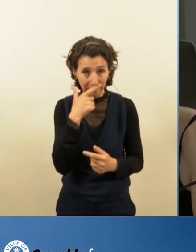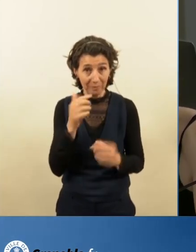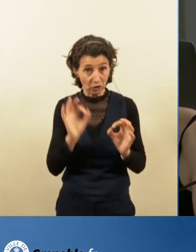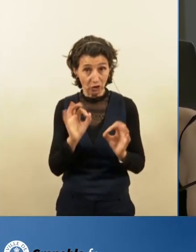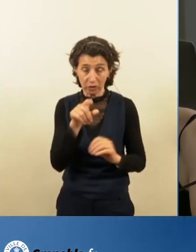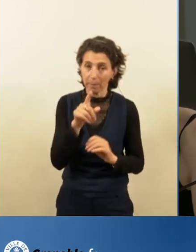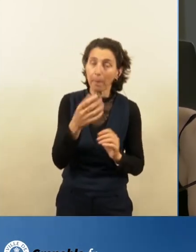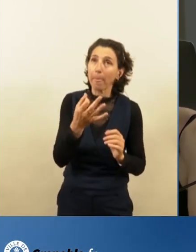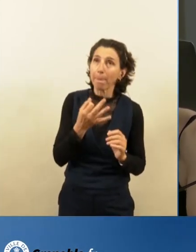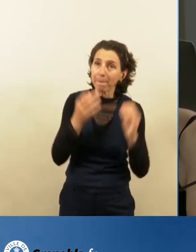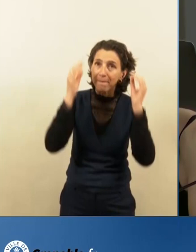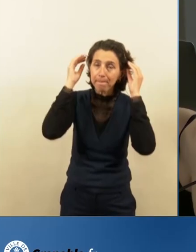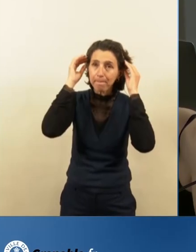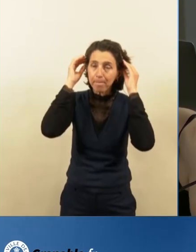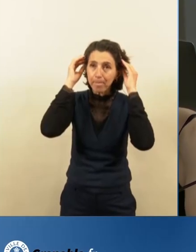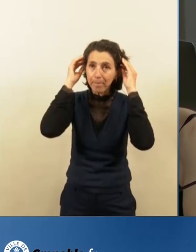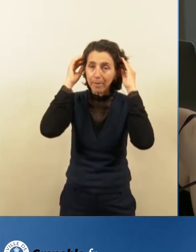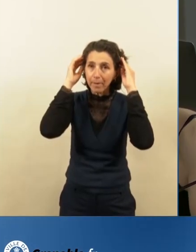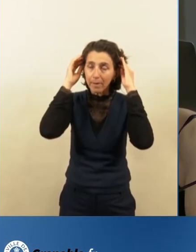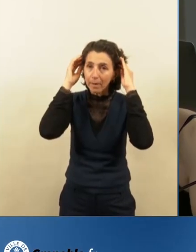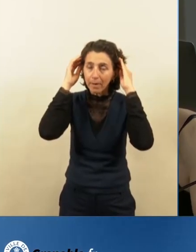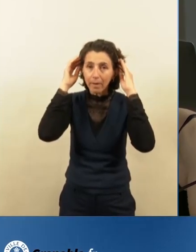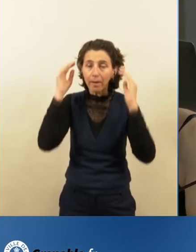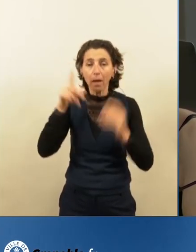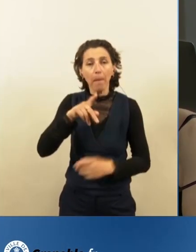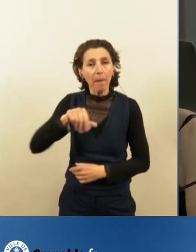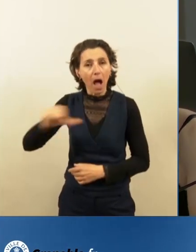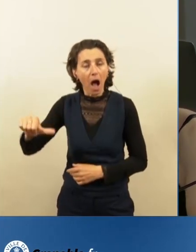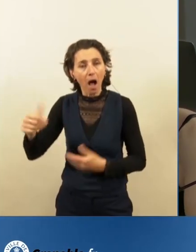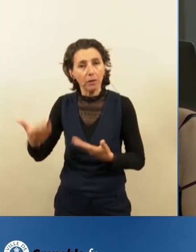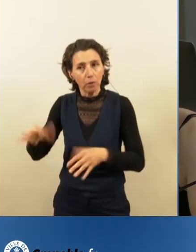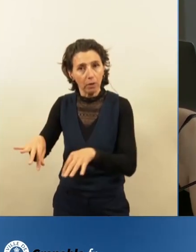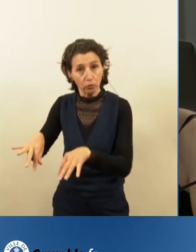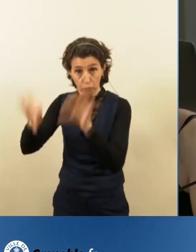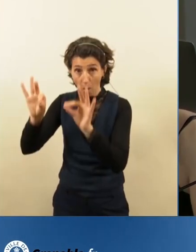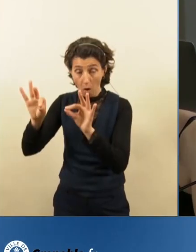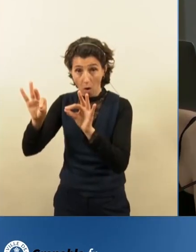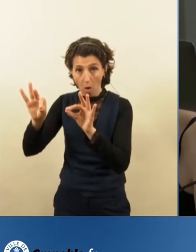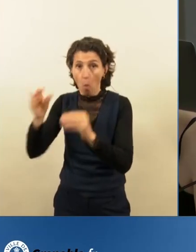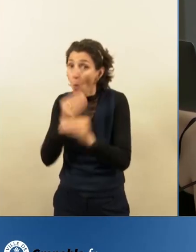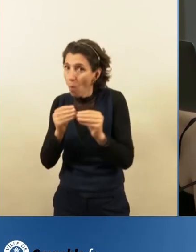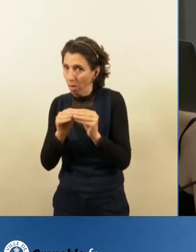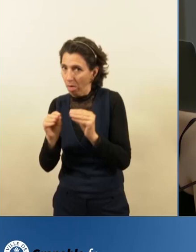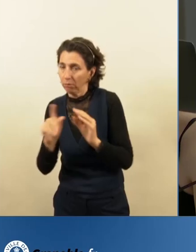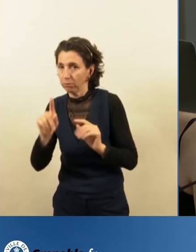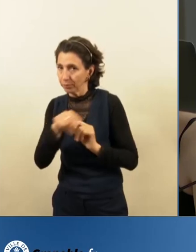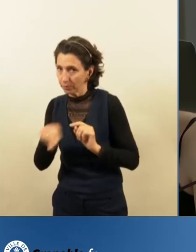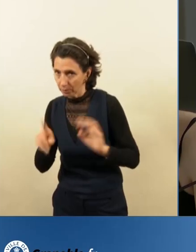qu'il vaut mieux suspendre le PPA actuel voir le faire annuler